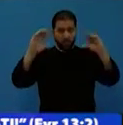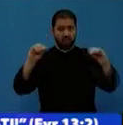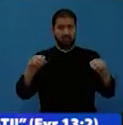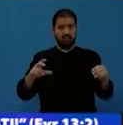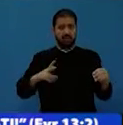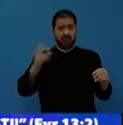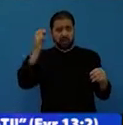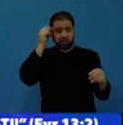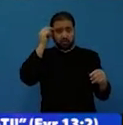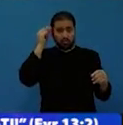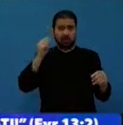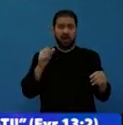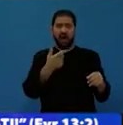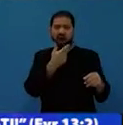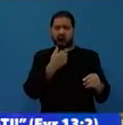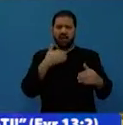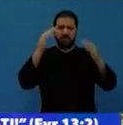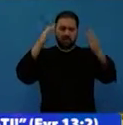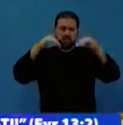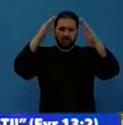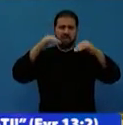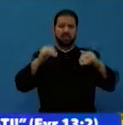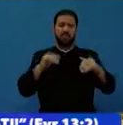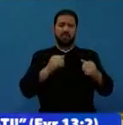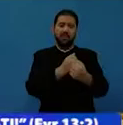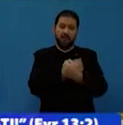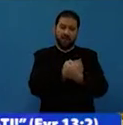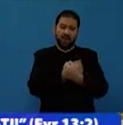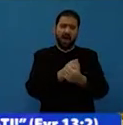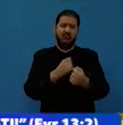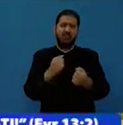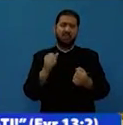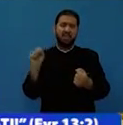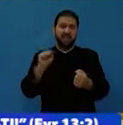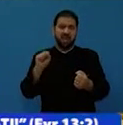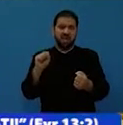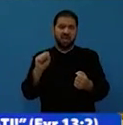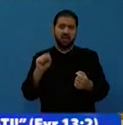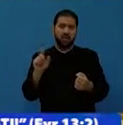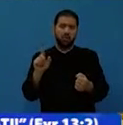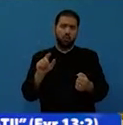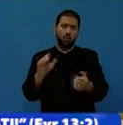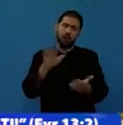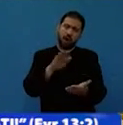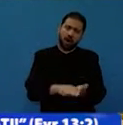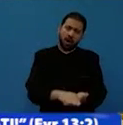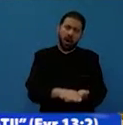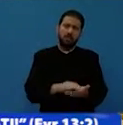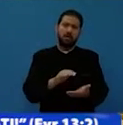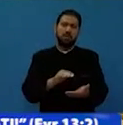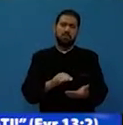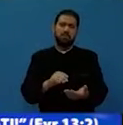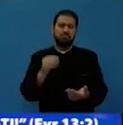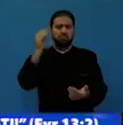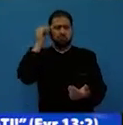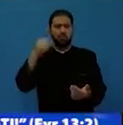ani de zile. Și de altfel, iubirea de străini și primirea lor nu interferează sau nu încalcă,